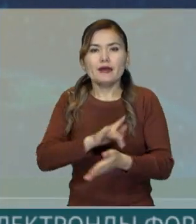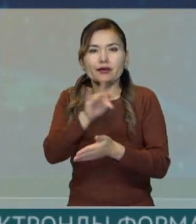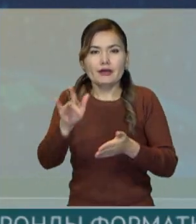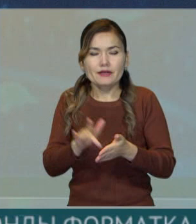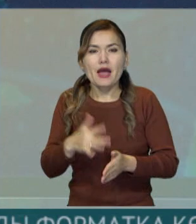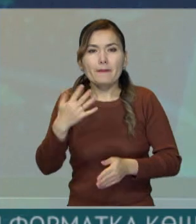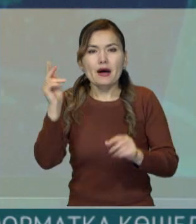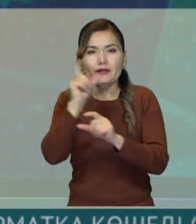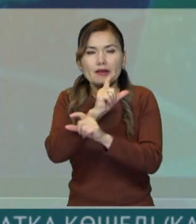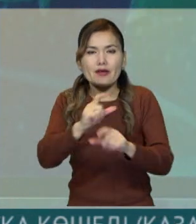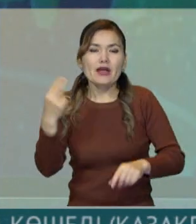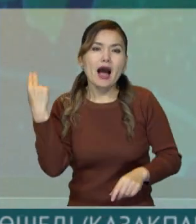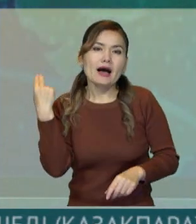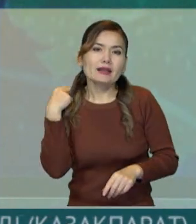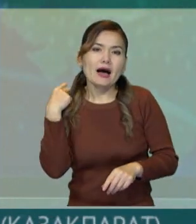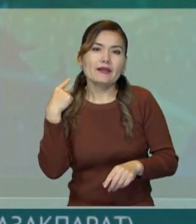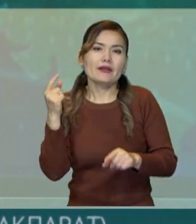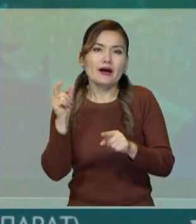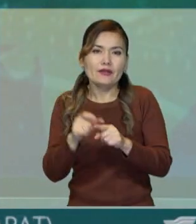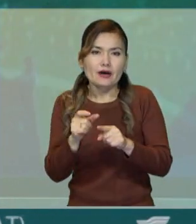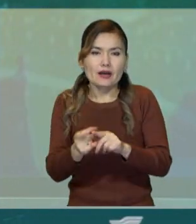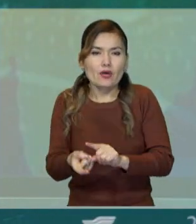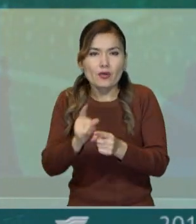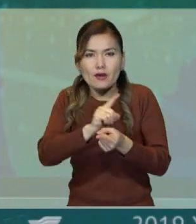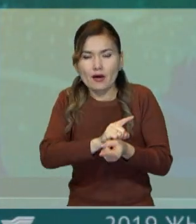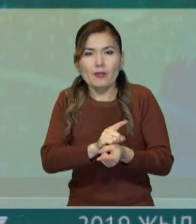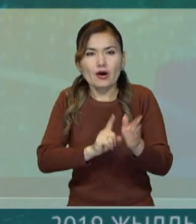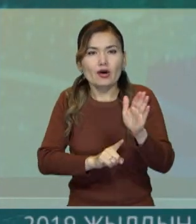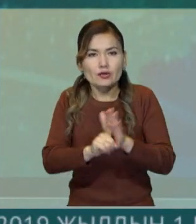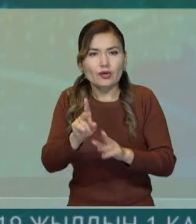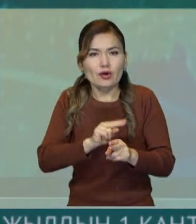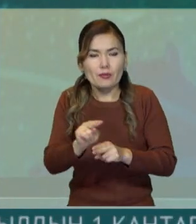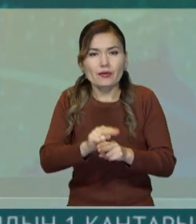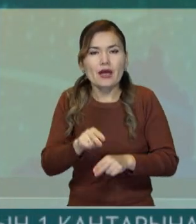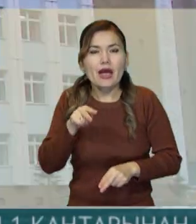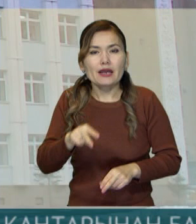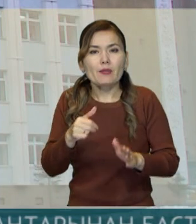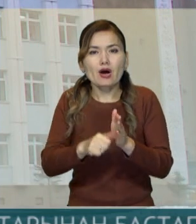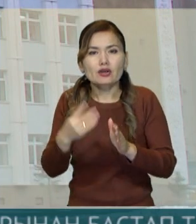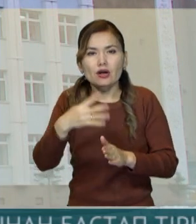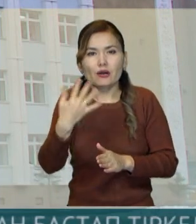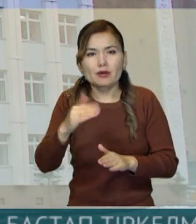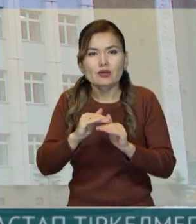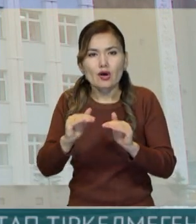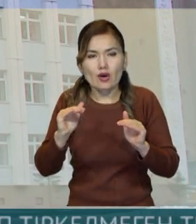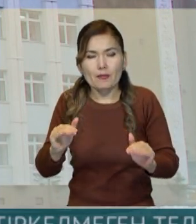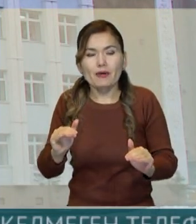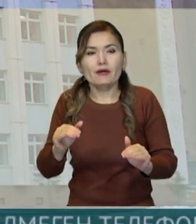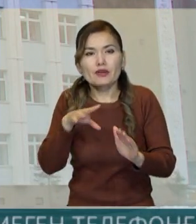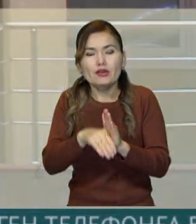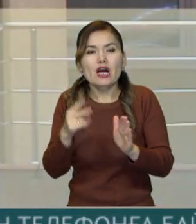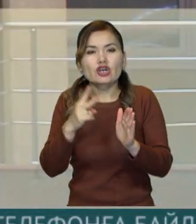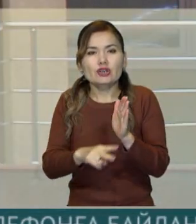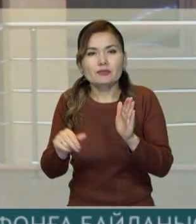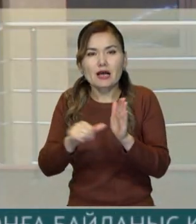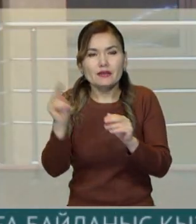Елордалыққа 5 мектепте латын графикасының апробациясы жүруде. 2645 оқушысы бар. 76 мектеп лицейінде